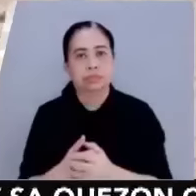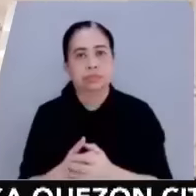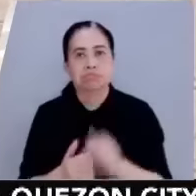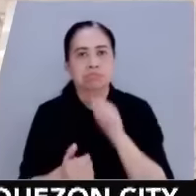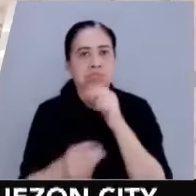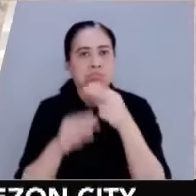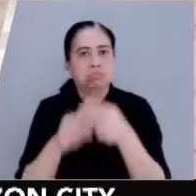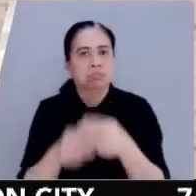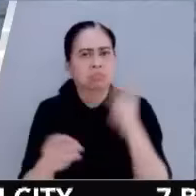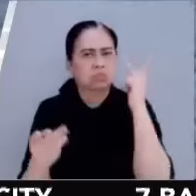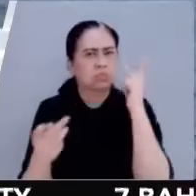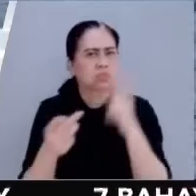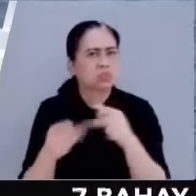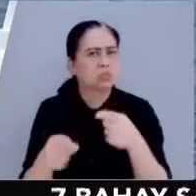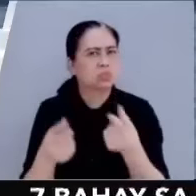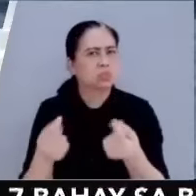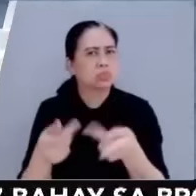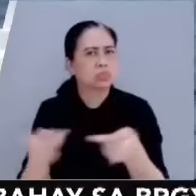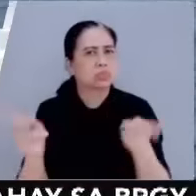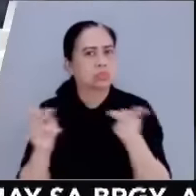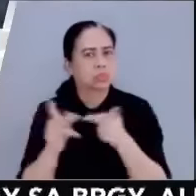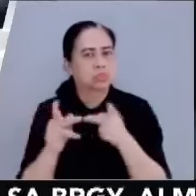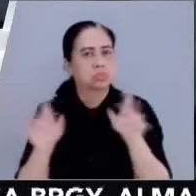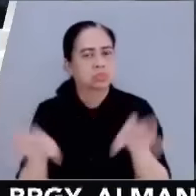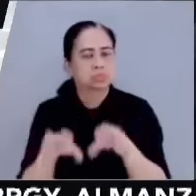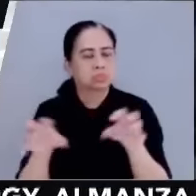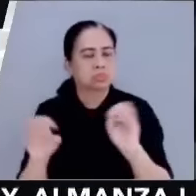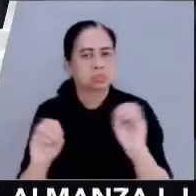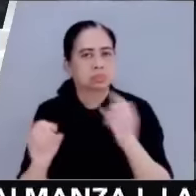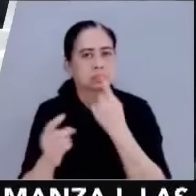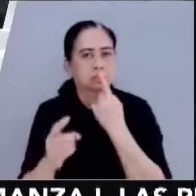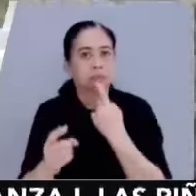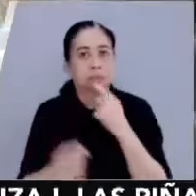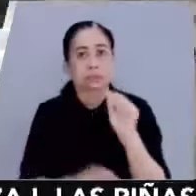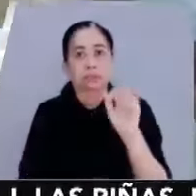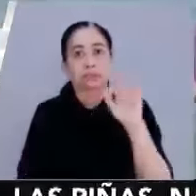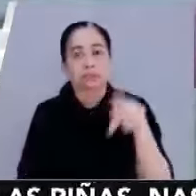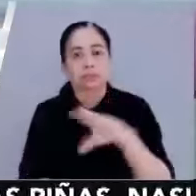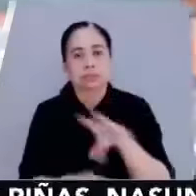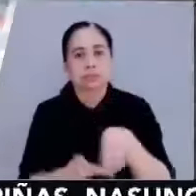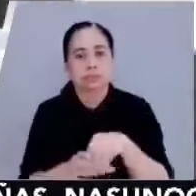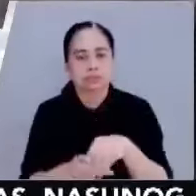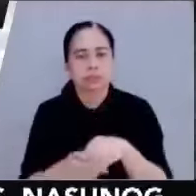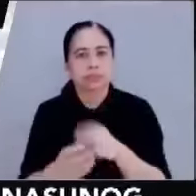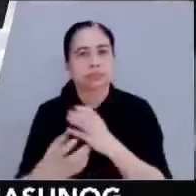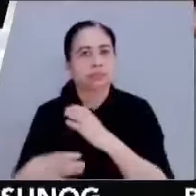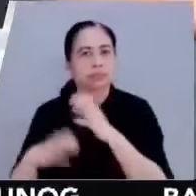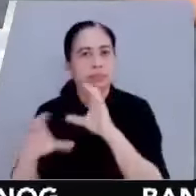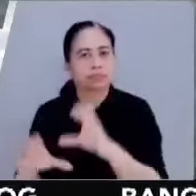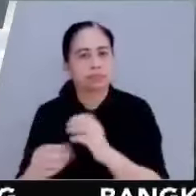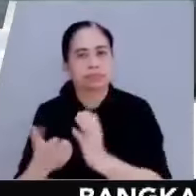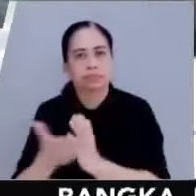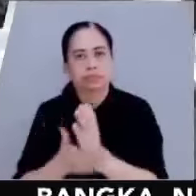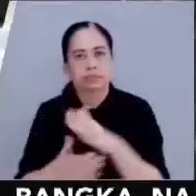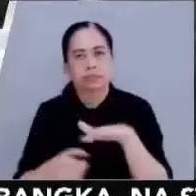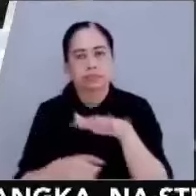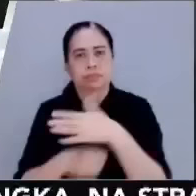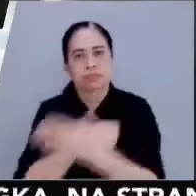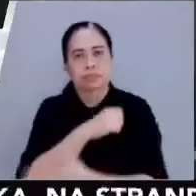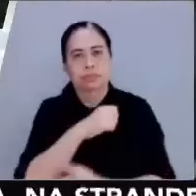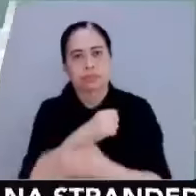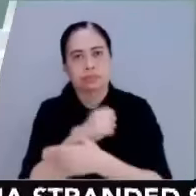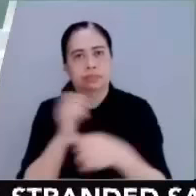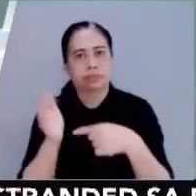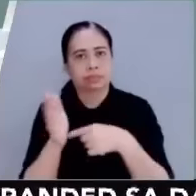saan partikular isinagawa ang aktibidad. Ayon sa AFP, bahagi ito ng shared commitment sa mga karapatan ng bansa na nakasaad